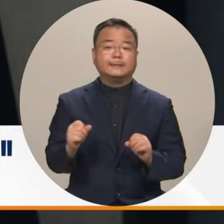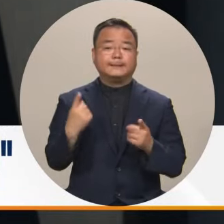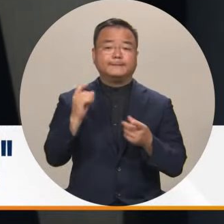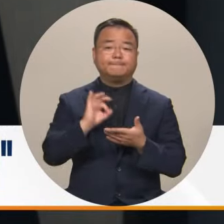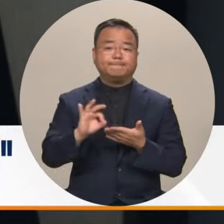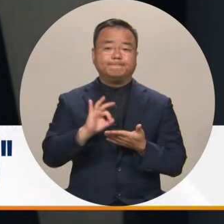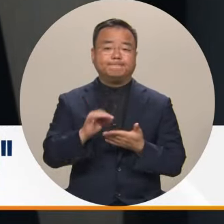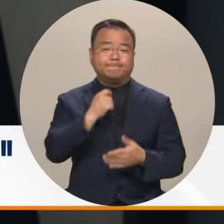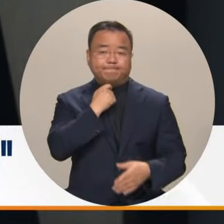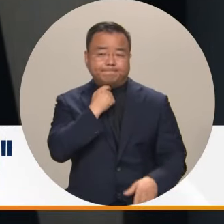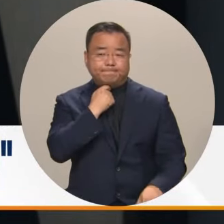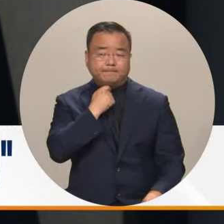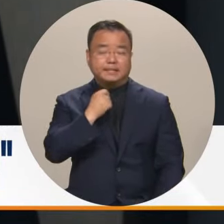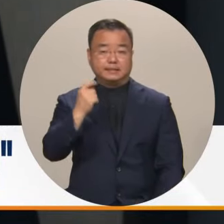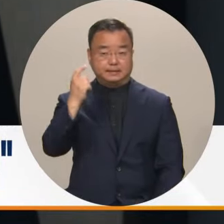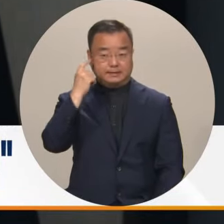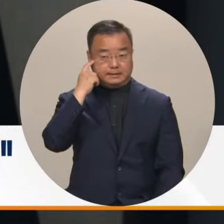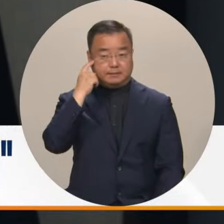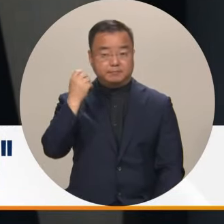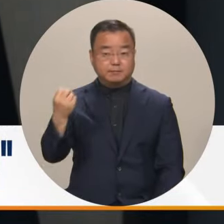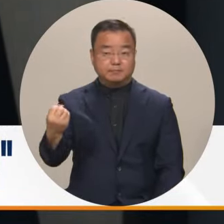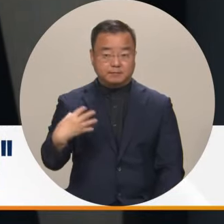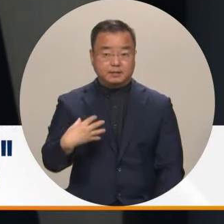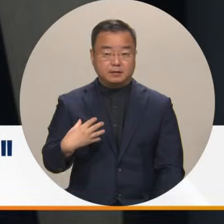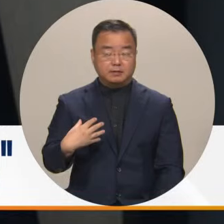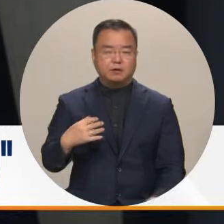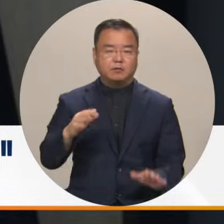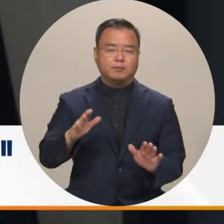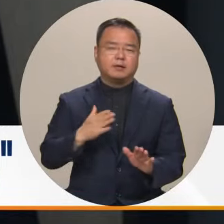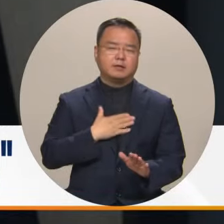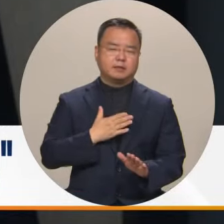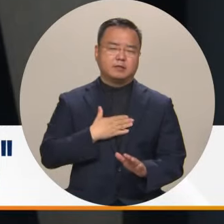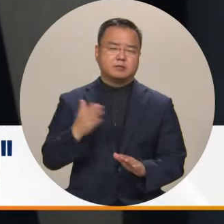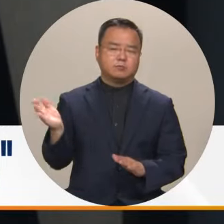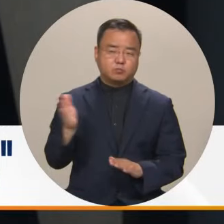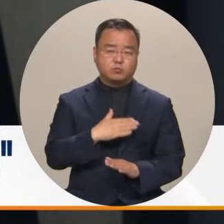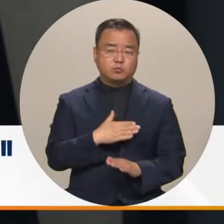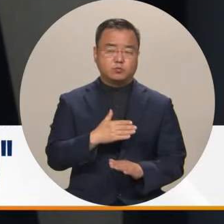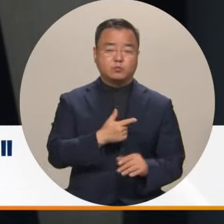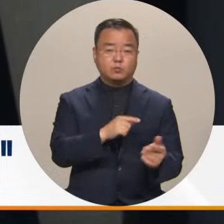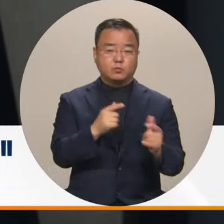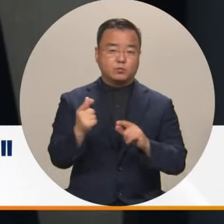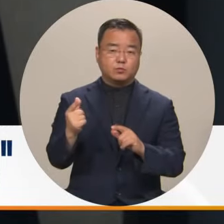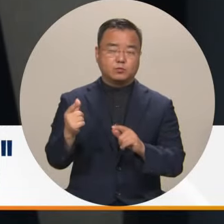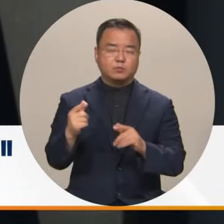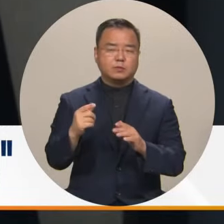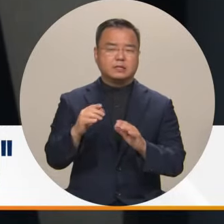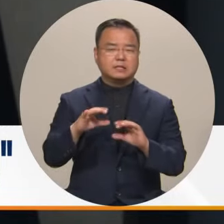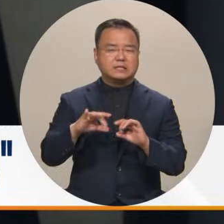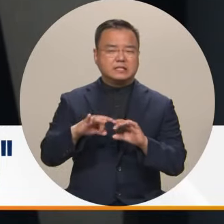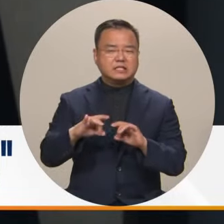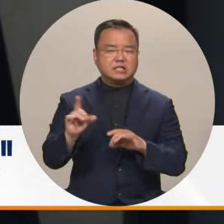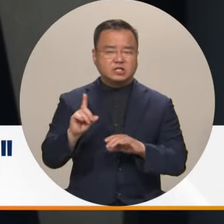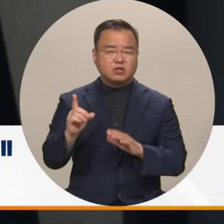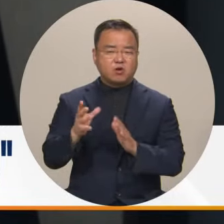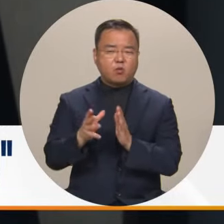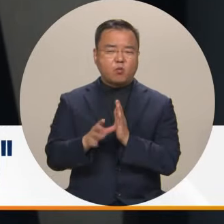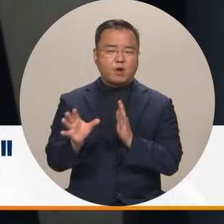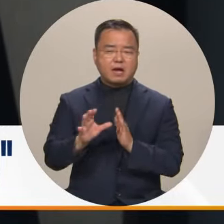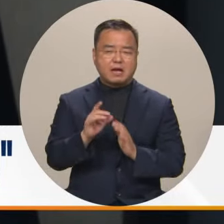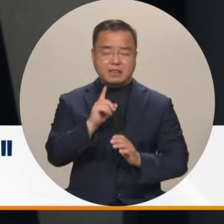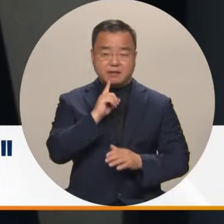해야겠다 이렇게 얘기를 하고 있어서 어 제가 이제 저를 비롯해서 그런 분들을 디지털 외계인이라고 하는데 이러 디지털